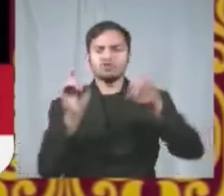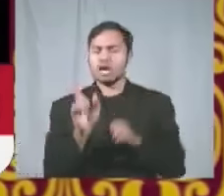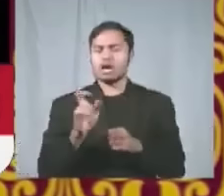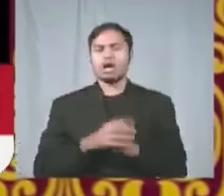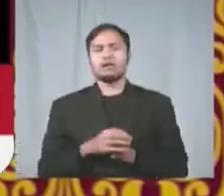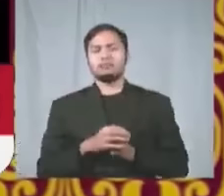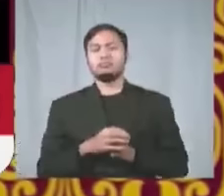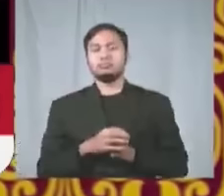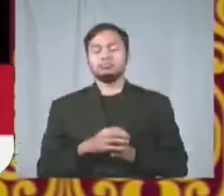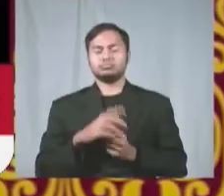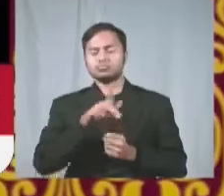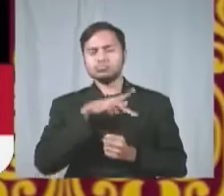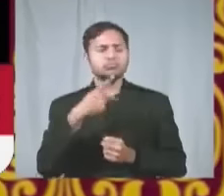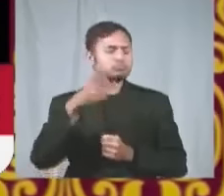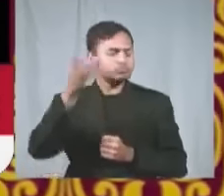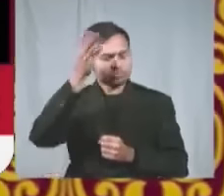bahwa